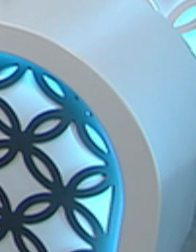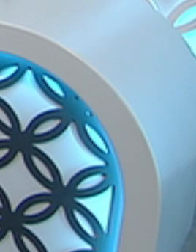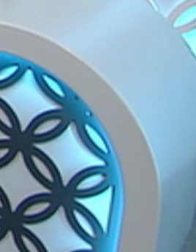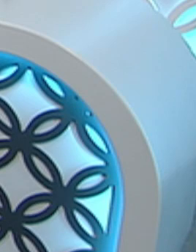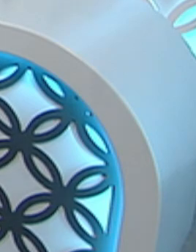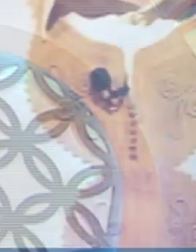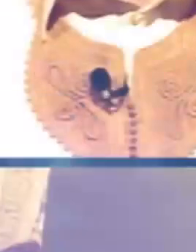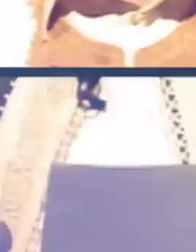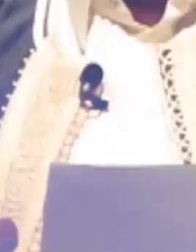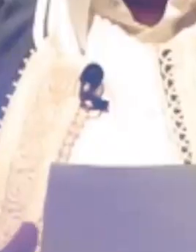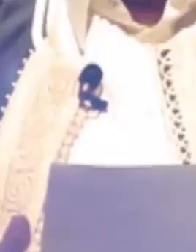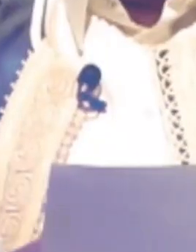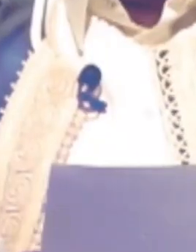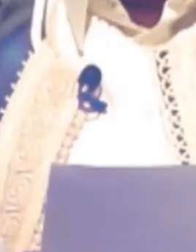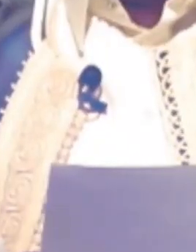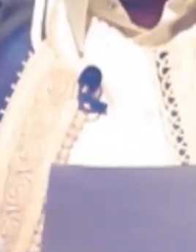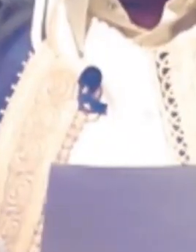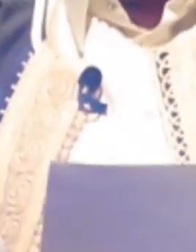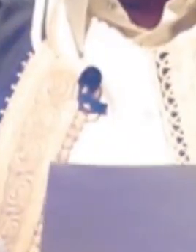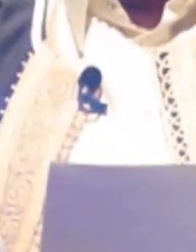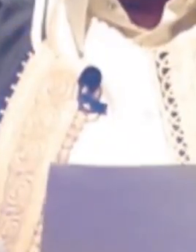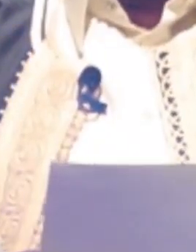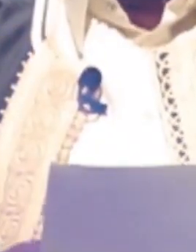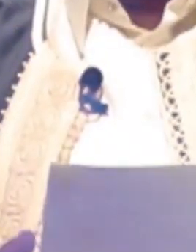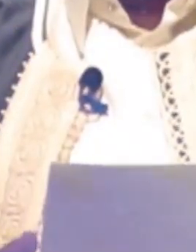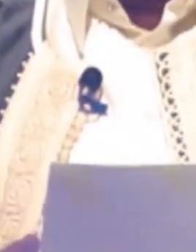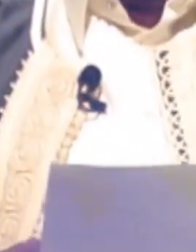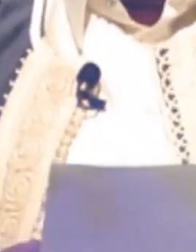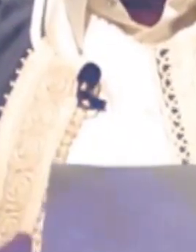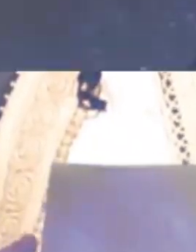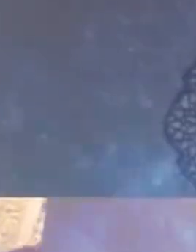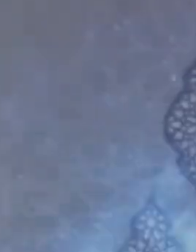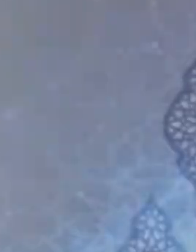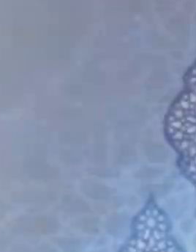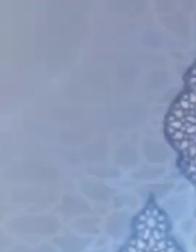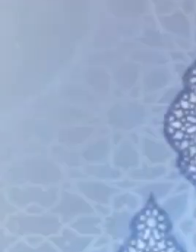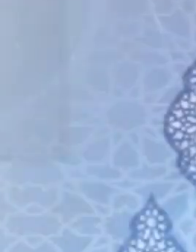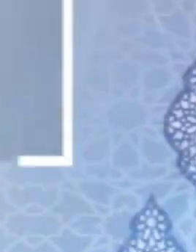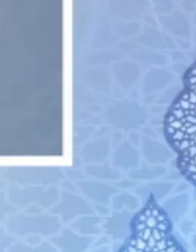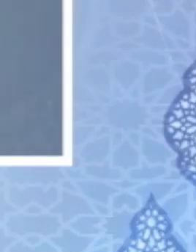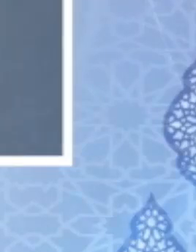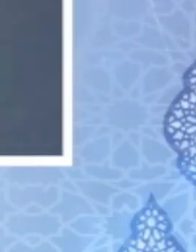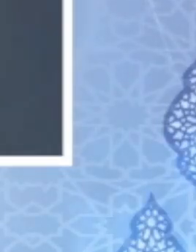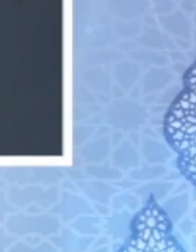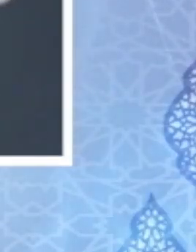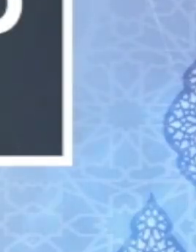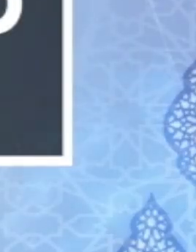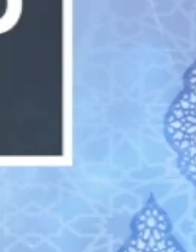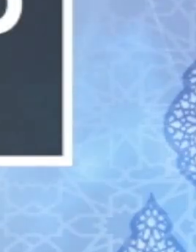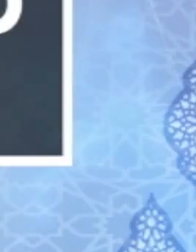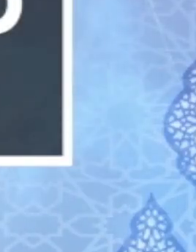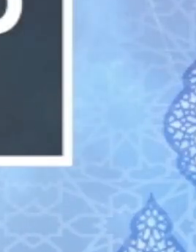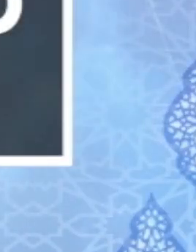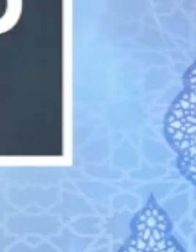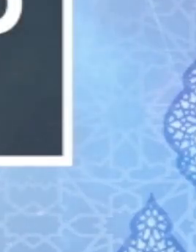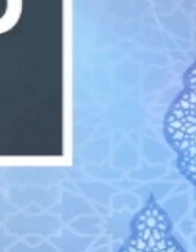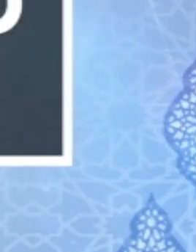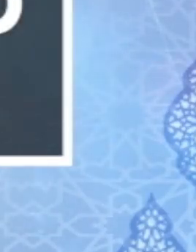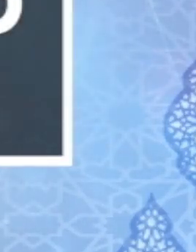من ضياهم إخاء إن أمر الناس شورى